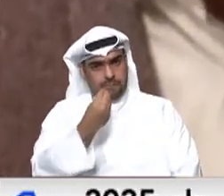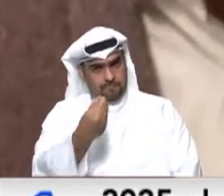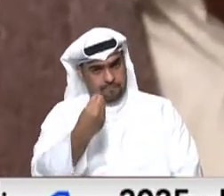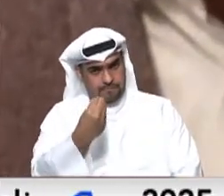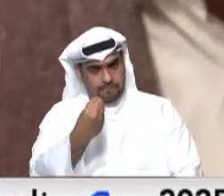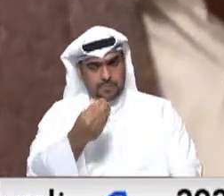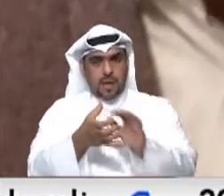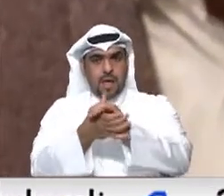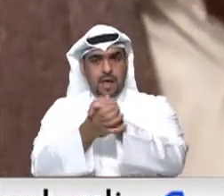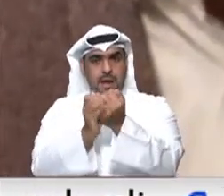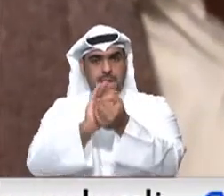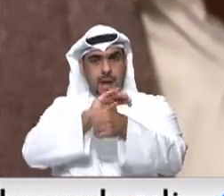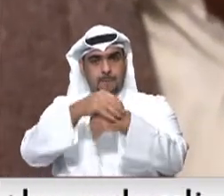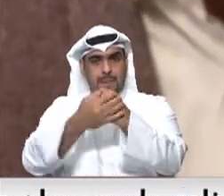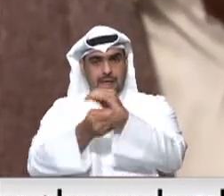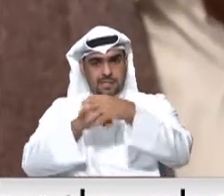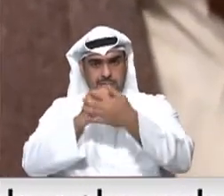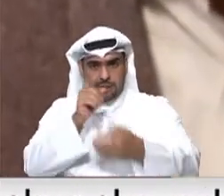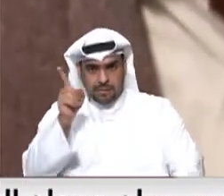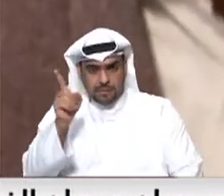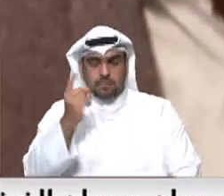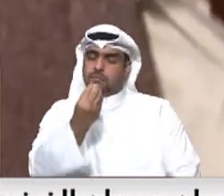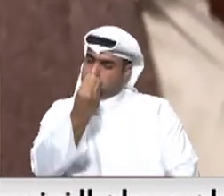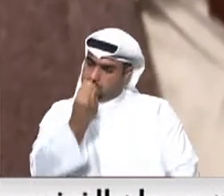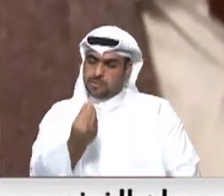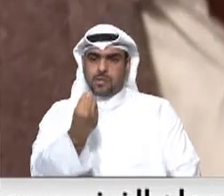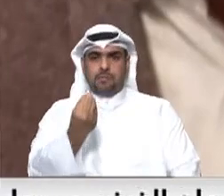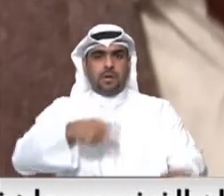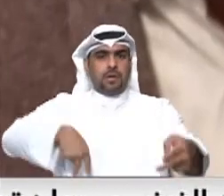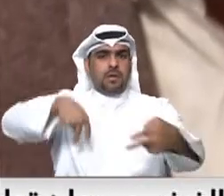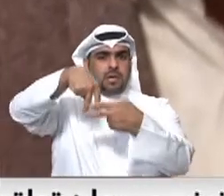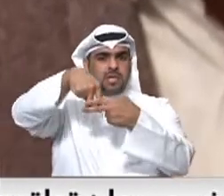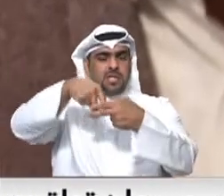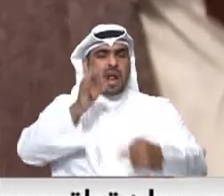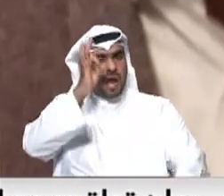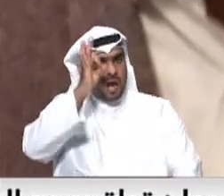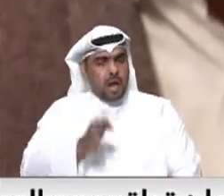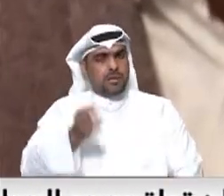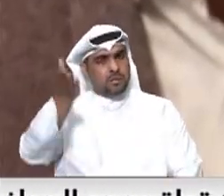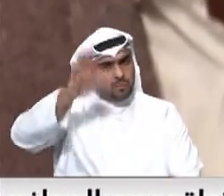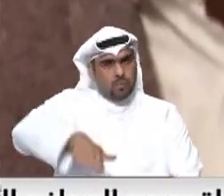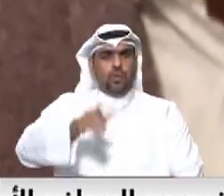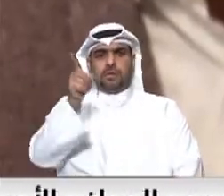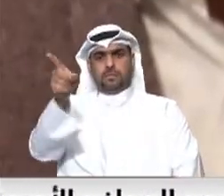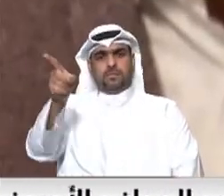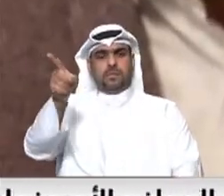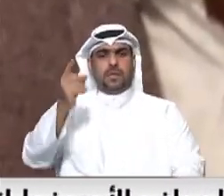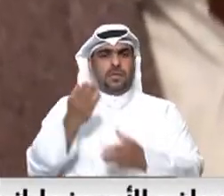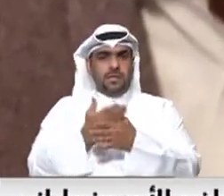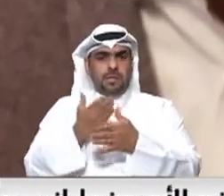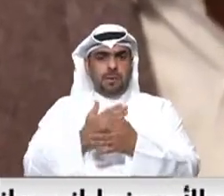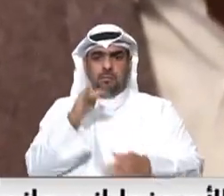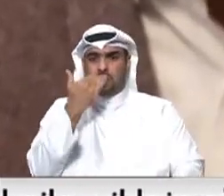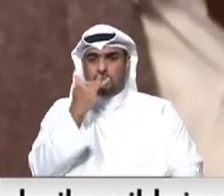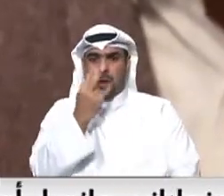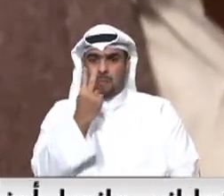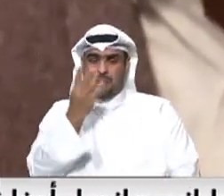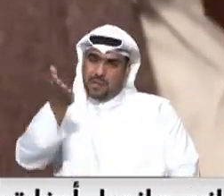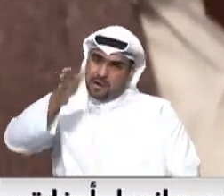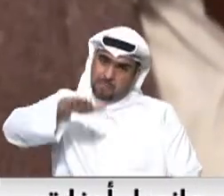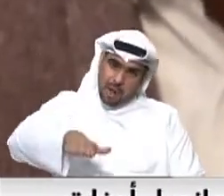مجموعة من المسلحين الذين ينتمون لعدد من الفصائل الفلسطينية، وهناك دعوات أيضا على